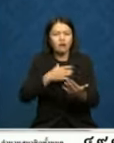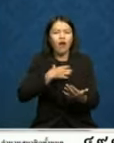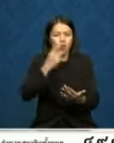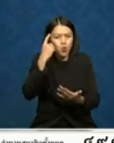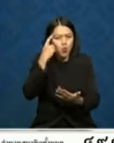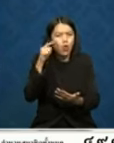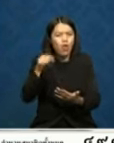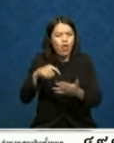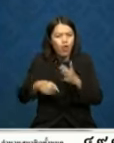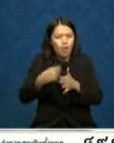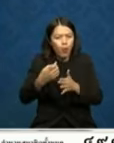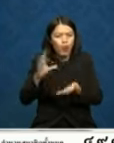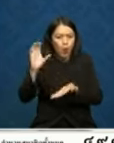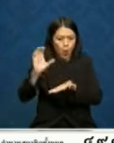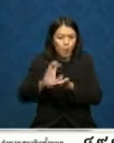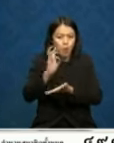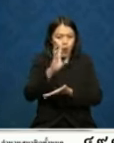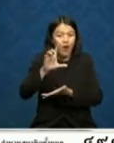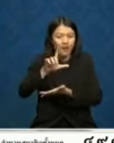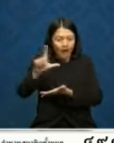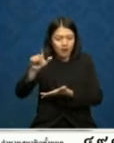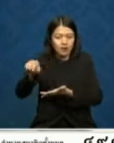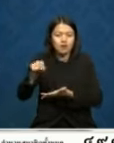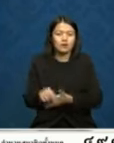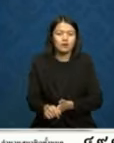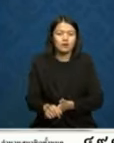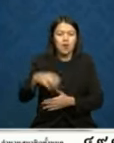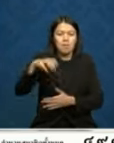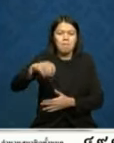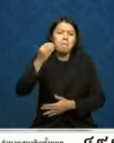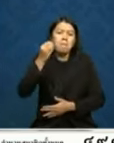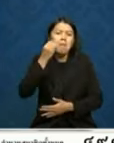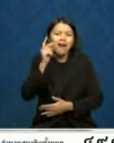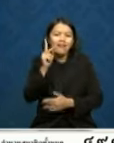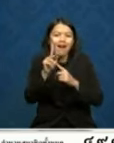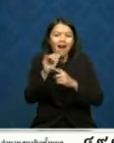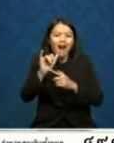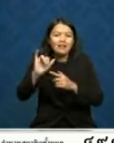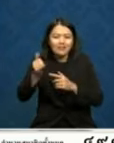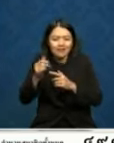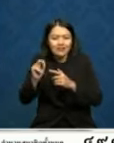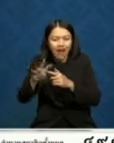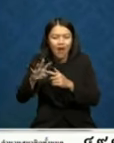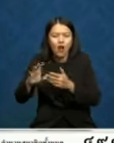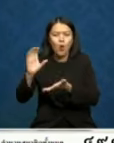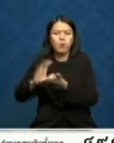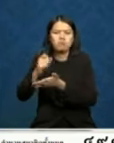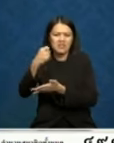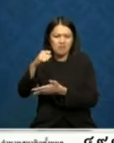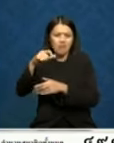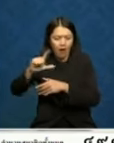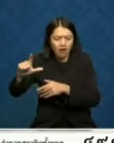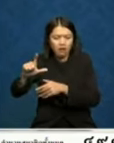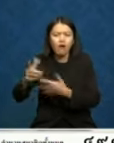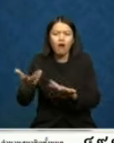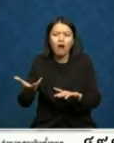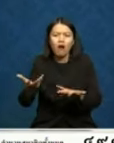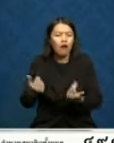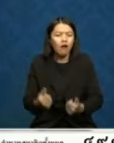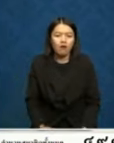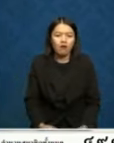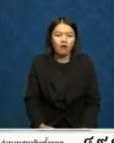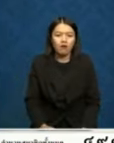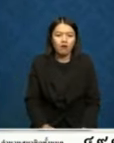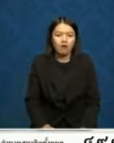าไอ้สิ่งที่ท่านตั้งงบมา600กว่าล้านบาทแล้วบ้านกาญจนาภิเษกงบประมาณแค่10กว่าล้านบาทเนี่ยก็มันจะเกิดอะไร